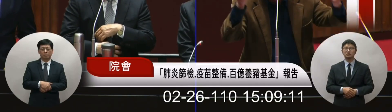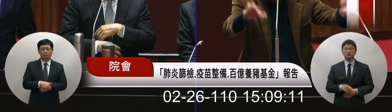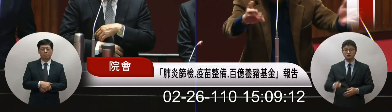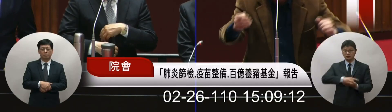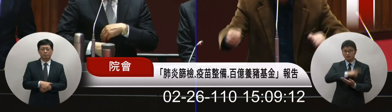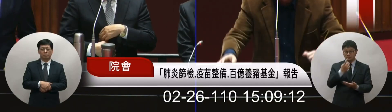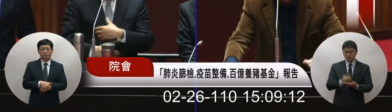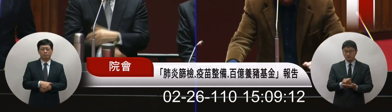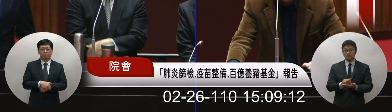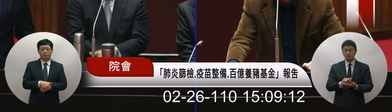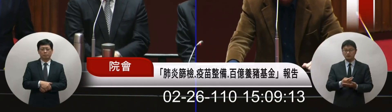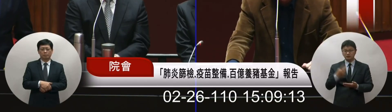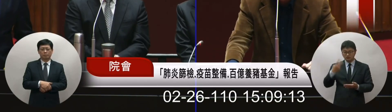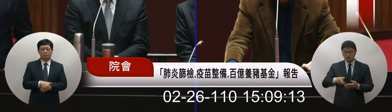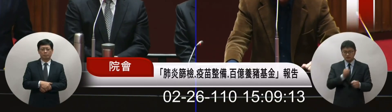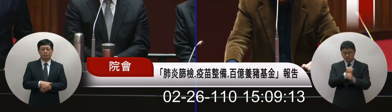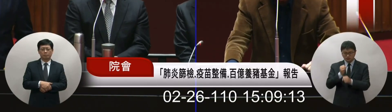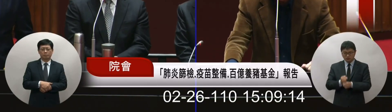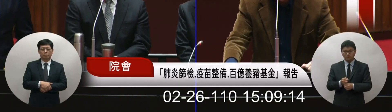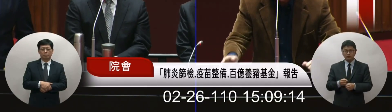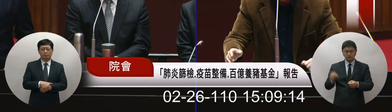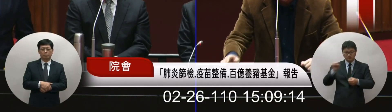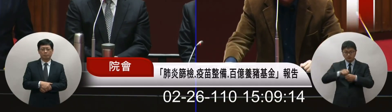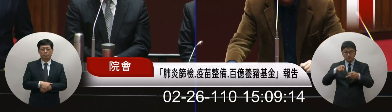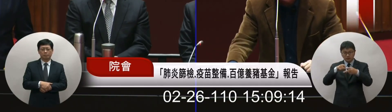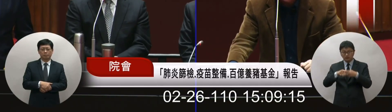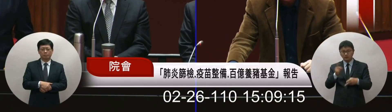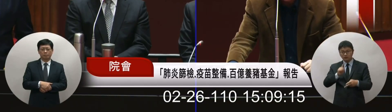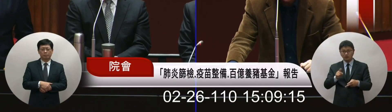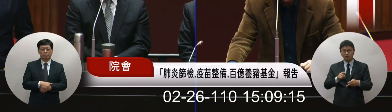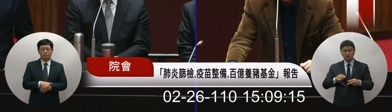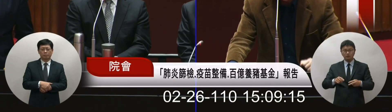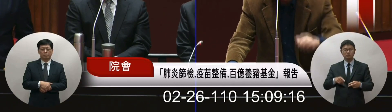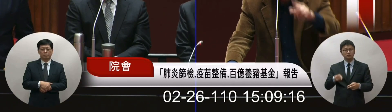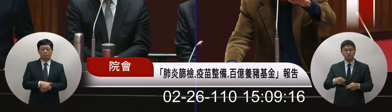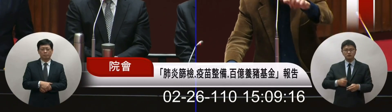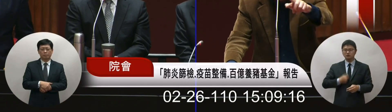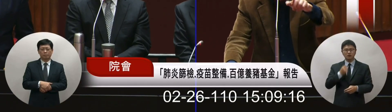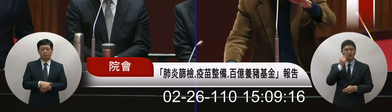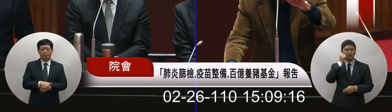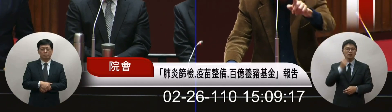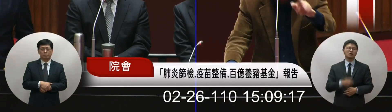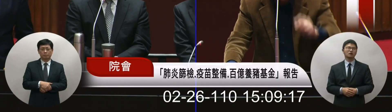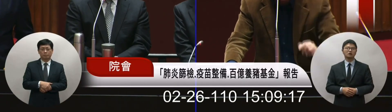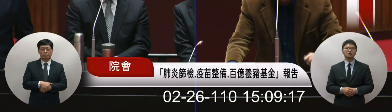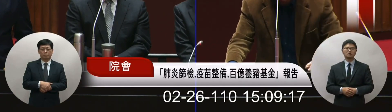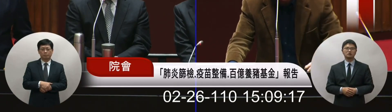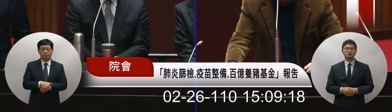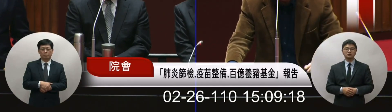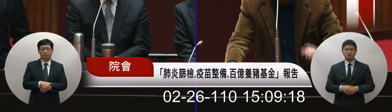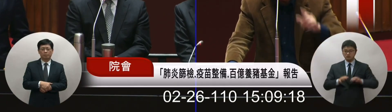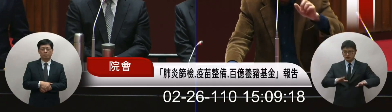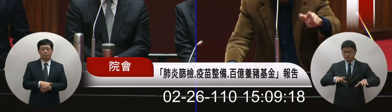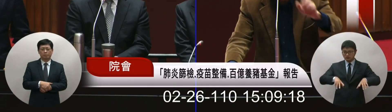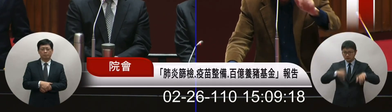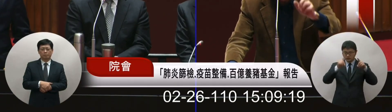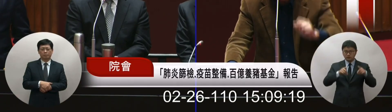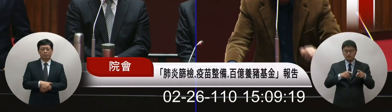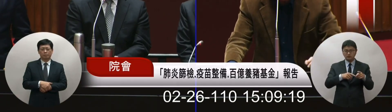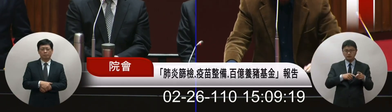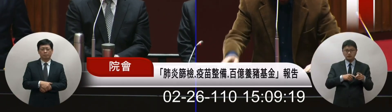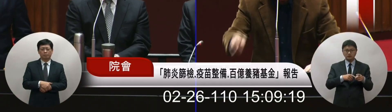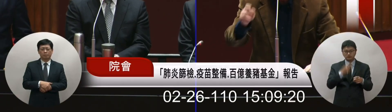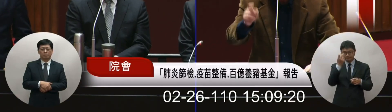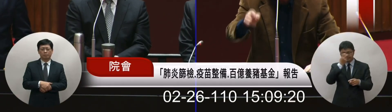作为再制品加工品，敢有遐简单？所以先盘点，及早